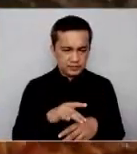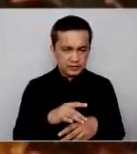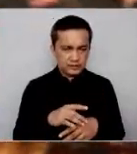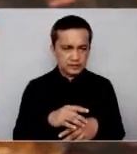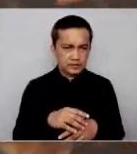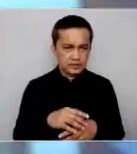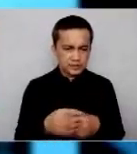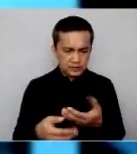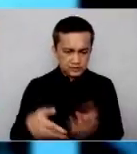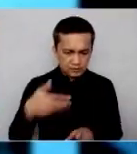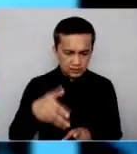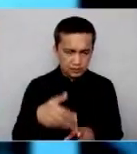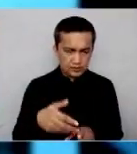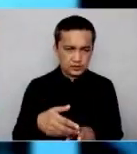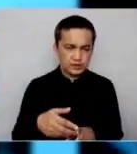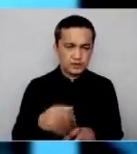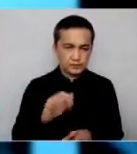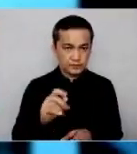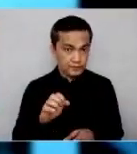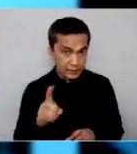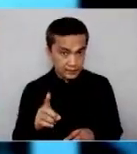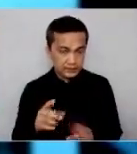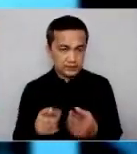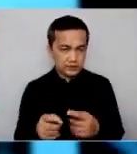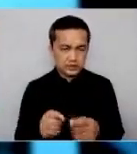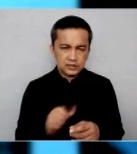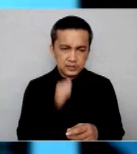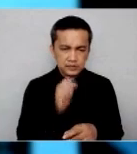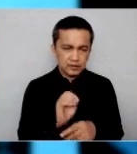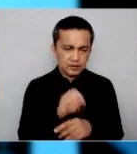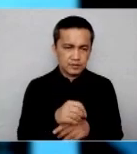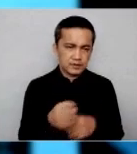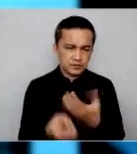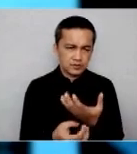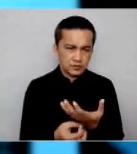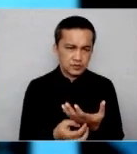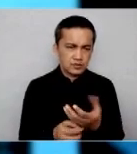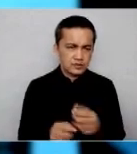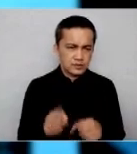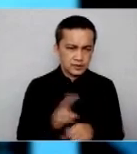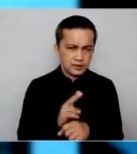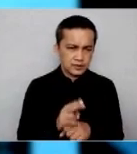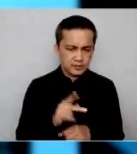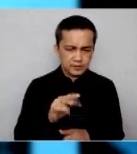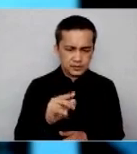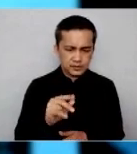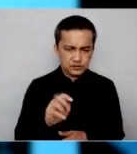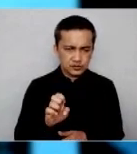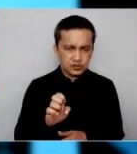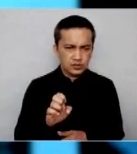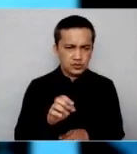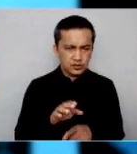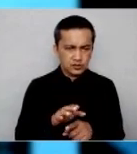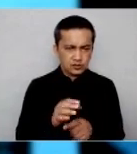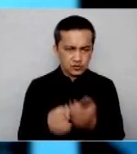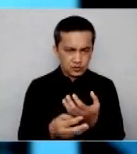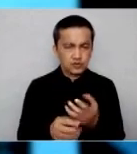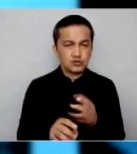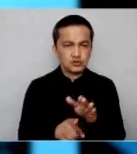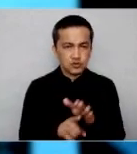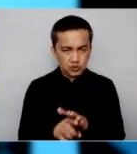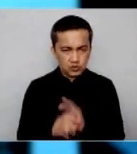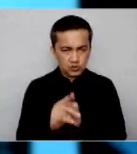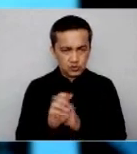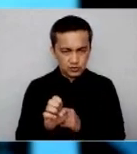o pinrito. Para hindi ba overcook ang karne, mas mainam na gumamit ng mga pressure cooker at slow cookers. Pwede rin itong i-bake